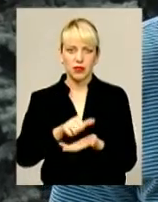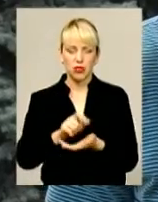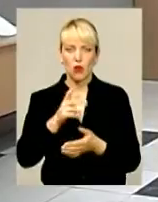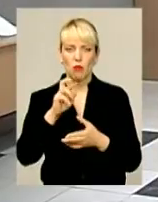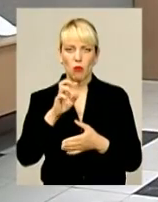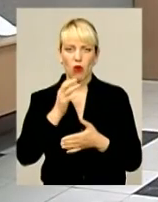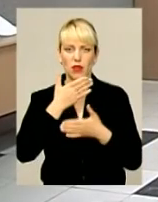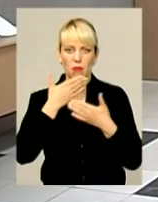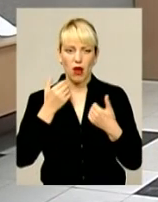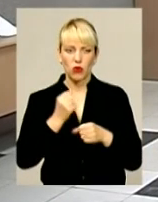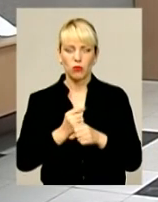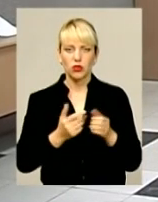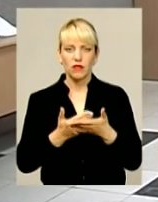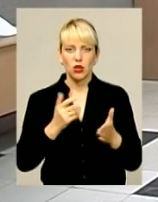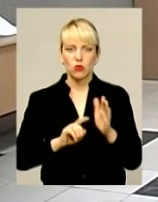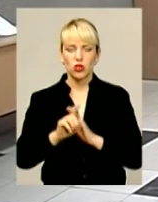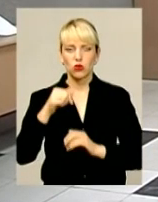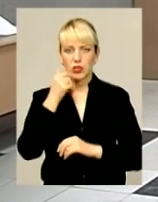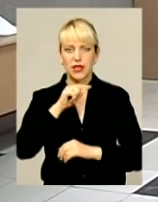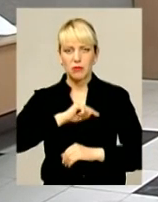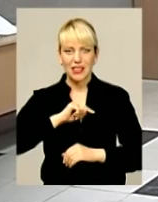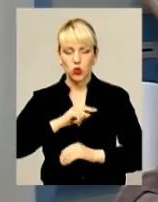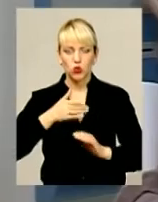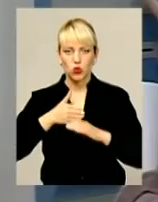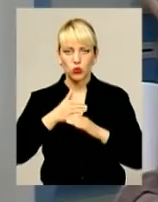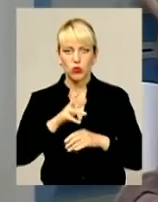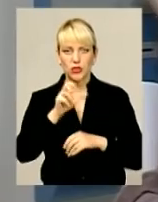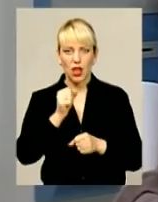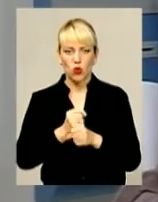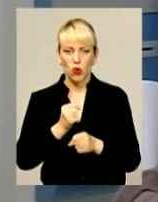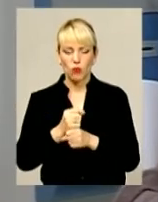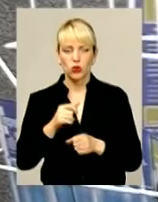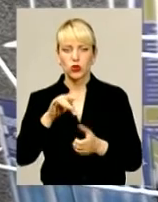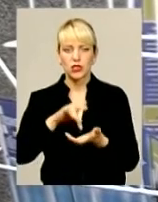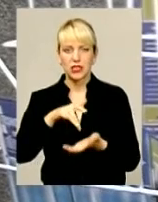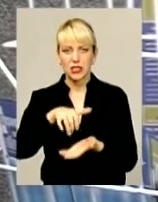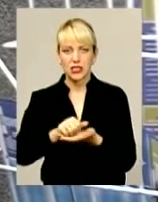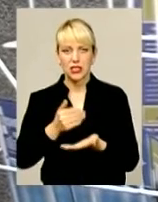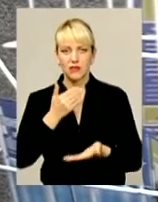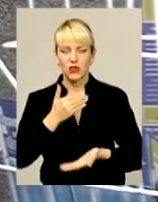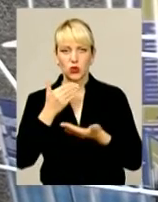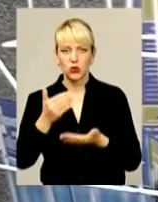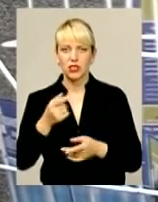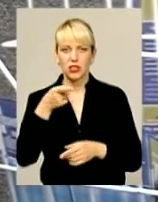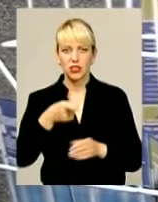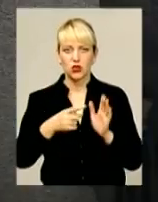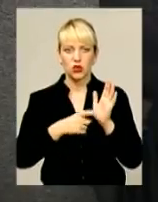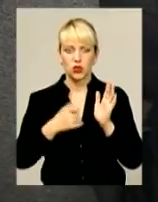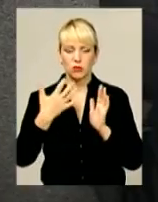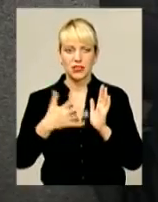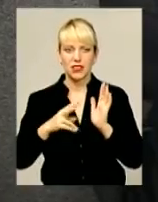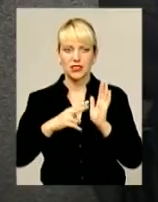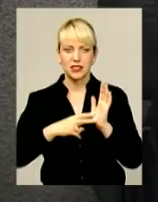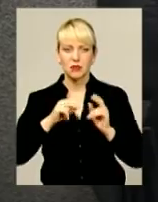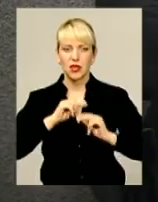роботи. Від початку року за психологічною допомогою і, власне, за роботою до служби зайнятості краю звернулися 1657